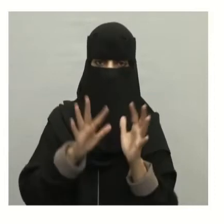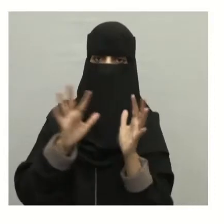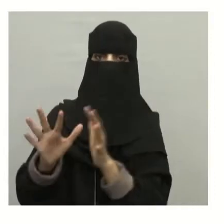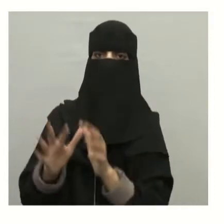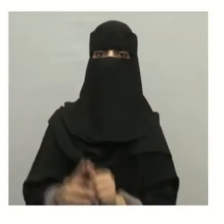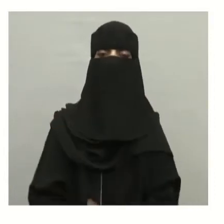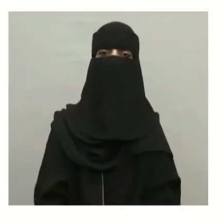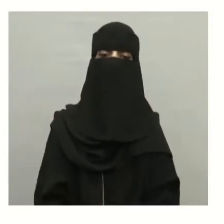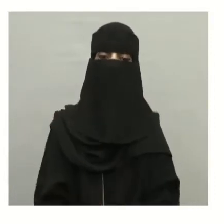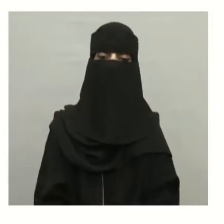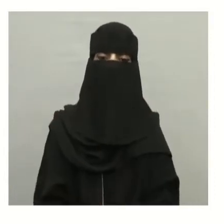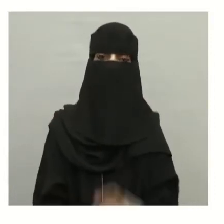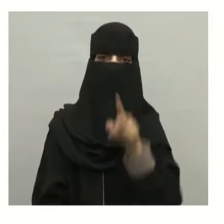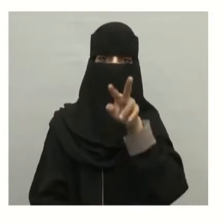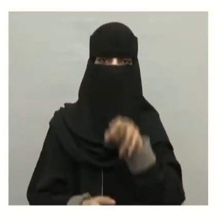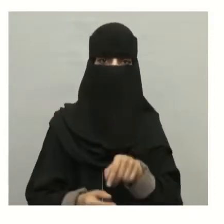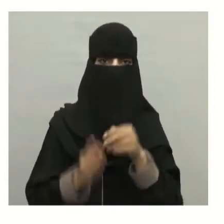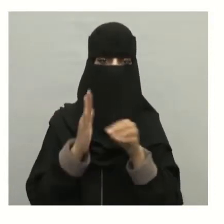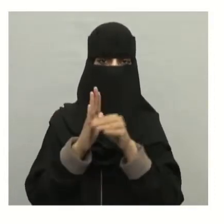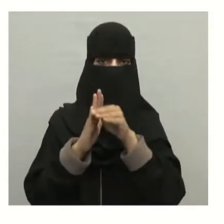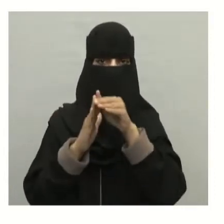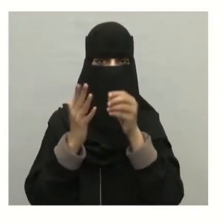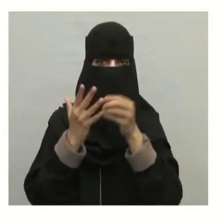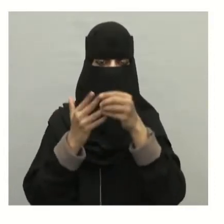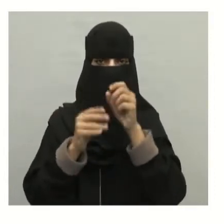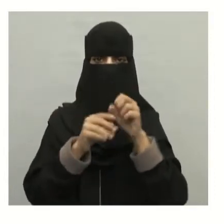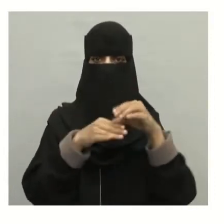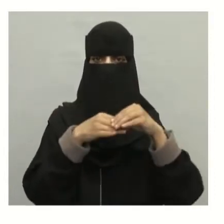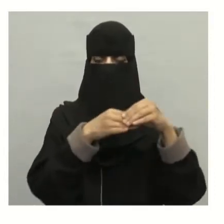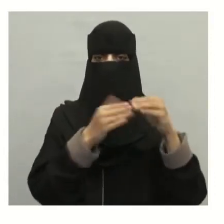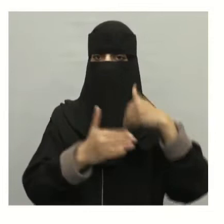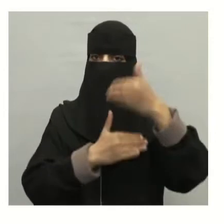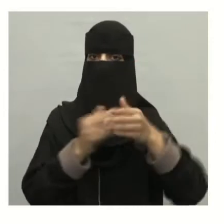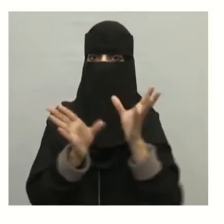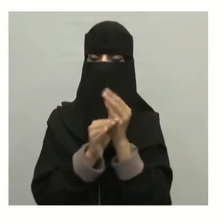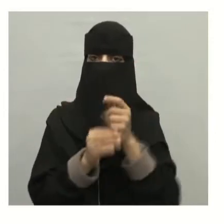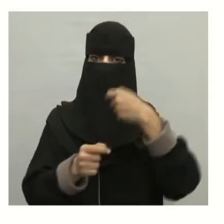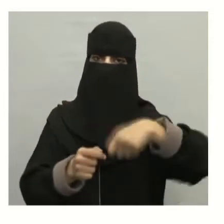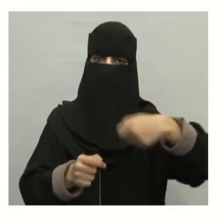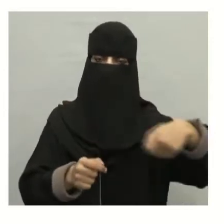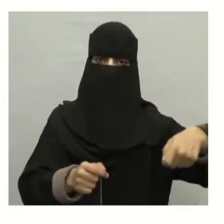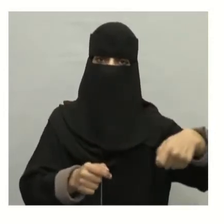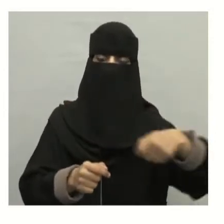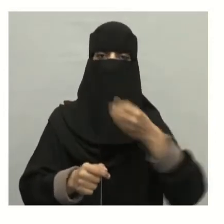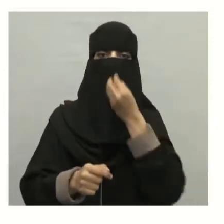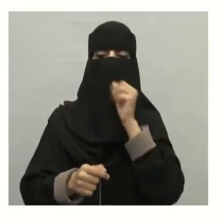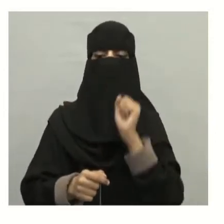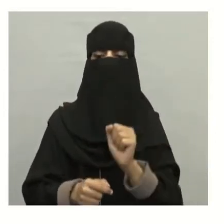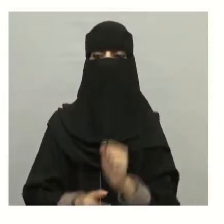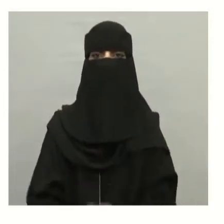التخزين. كانت هذه بعض الإرشادات لما بعد التسوق لشراء المنتجات